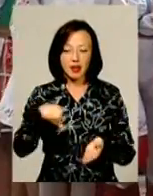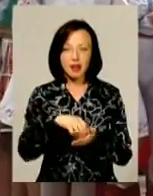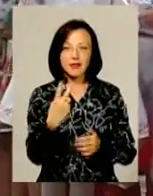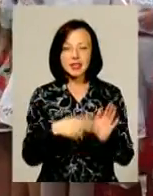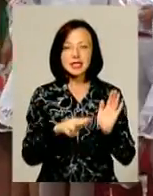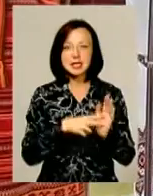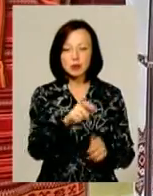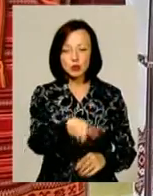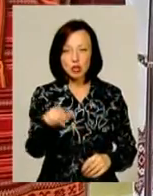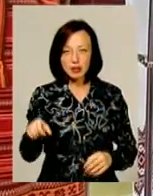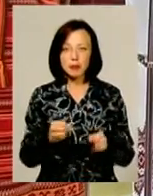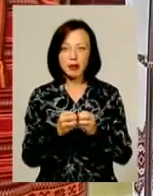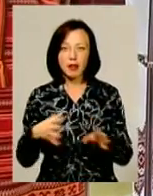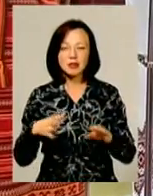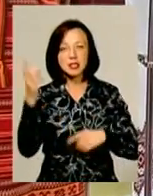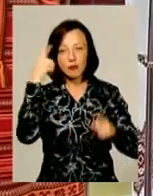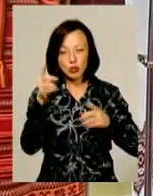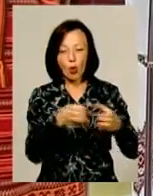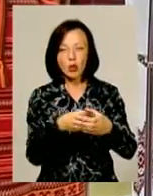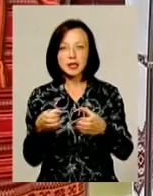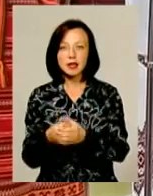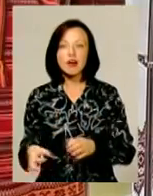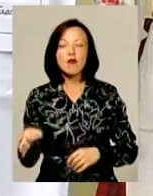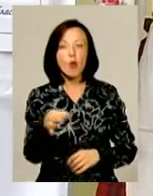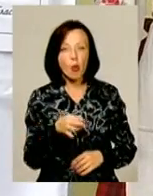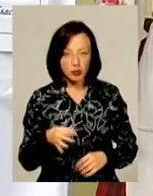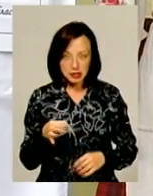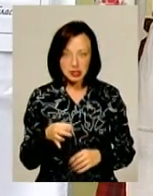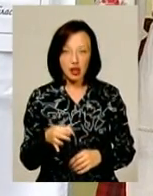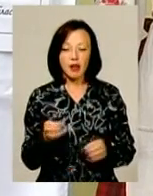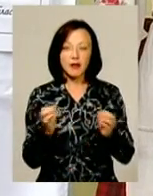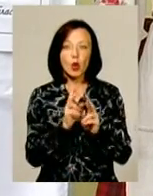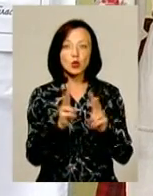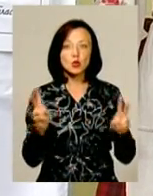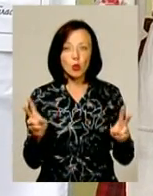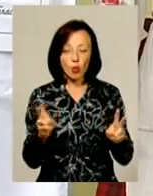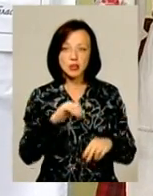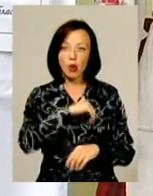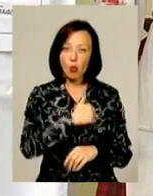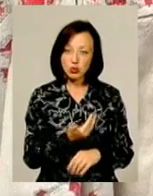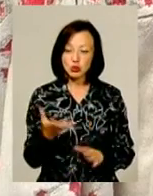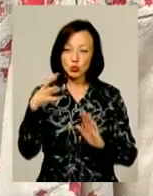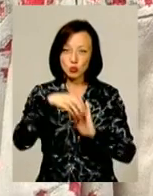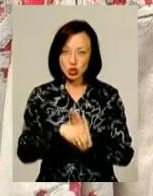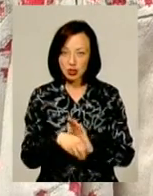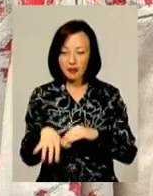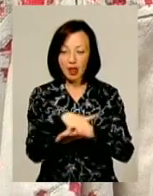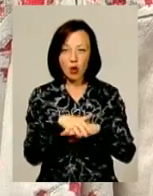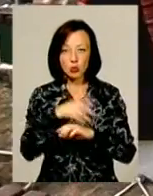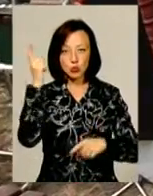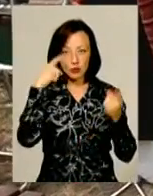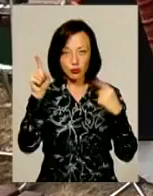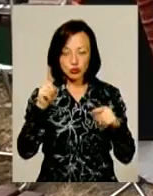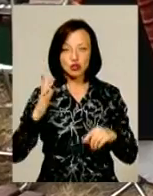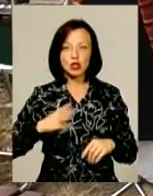27 учасників та 15 творчих колективів області. На тих же, хто безпосередньо захоче долучитися до народної